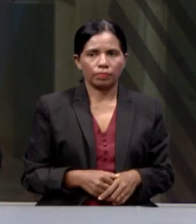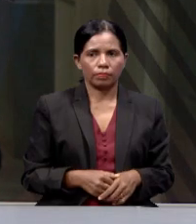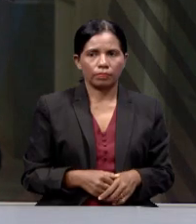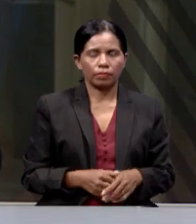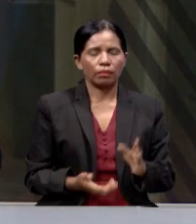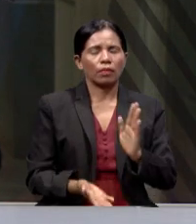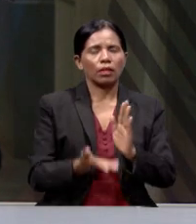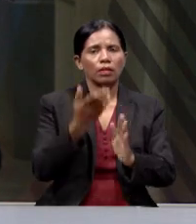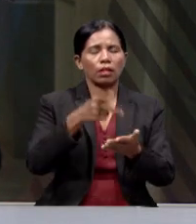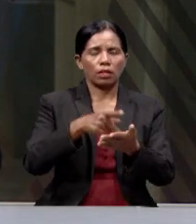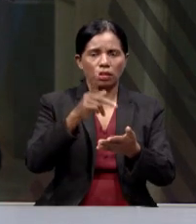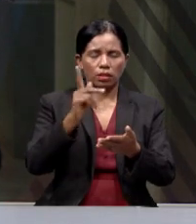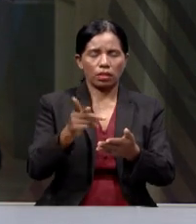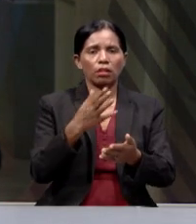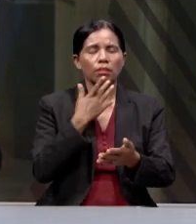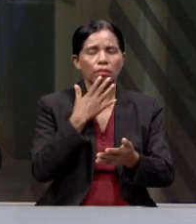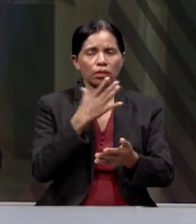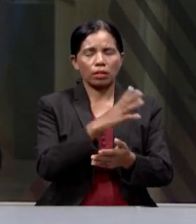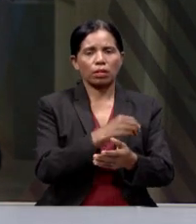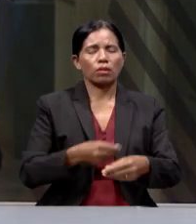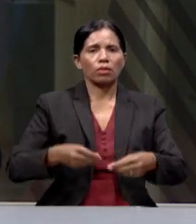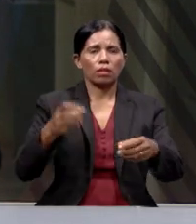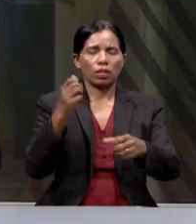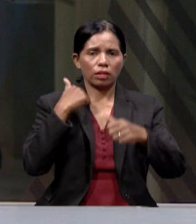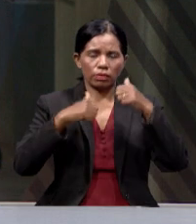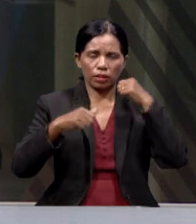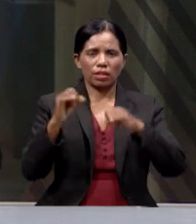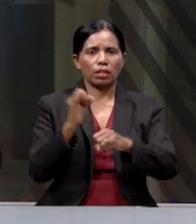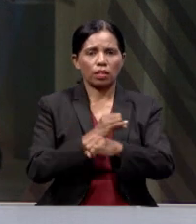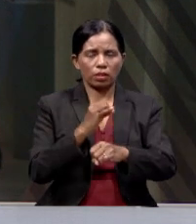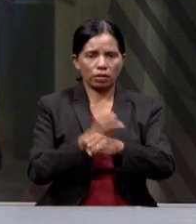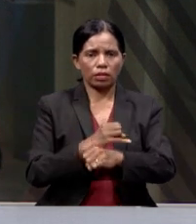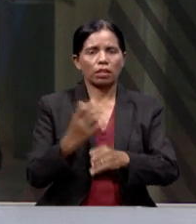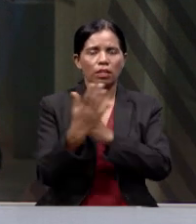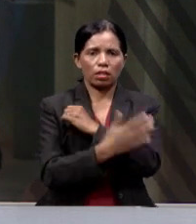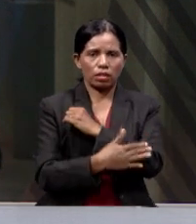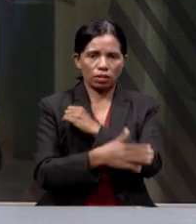Hasa imposto selettivo mass media implica battività di industria e ha relarang.